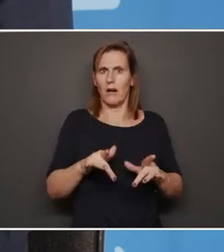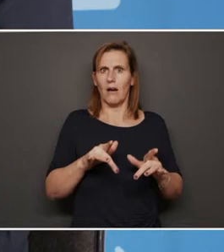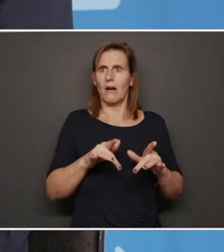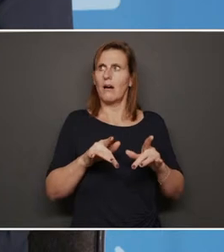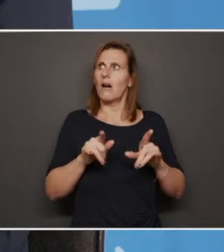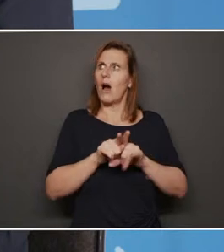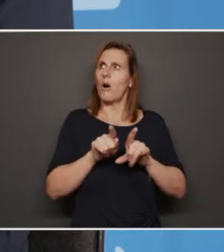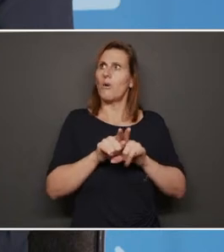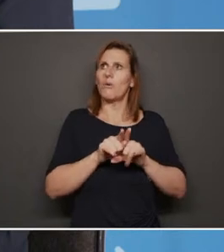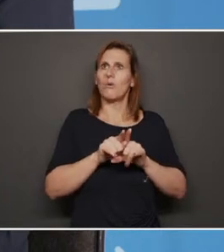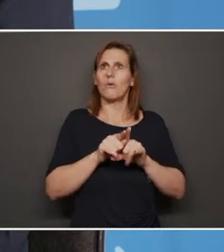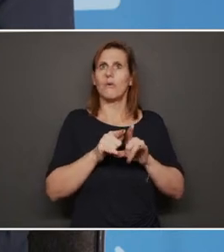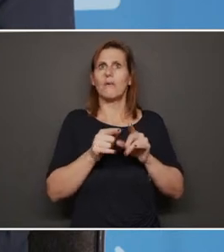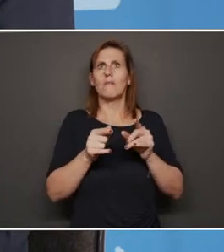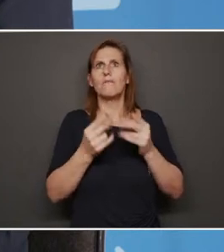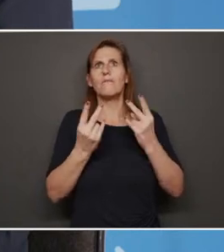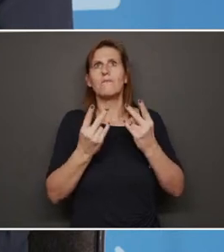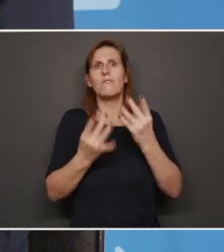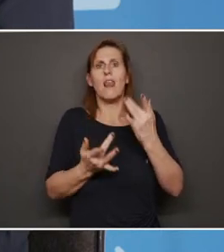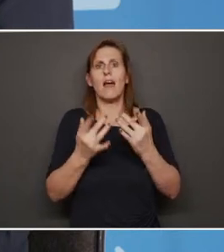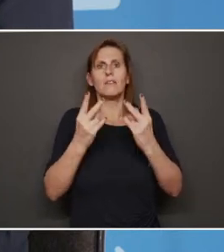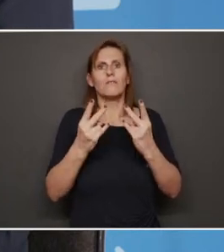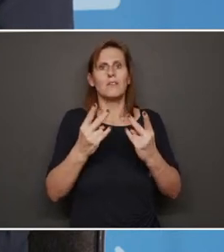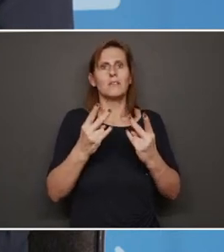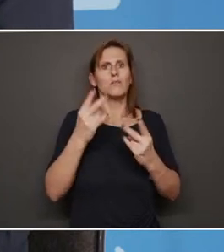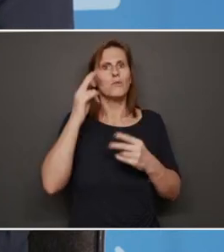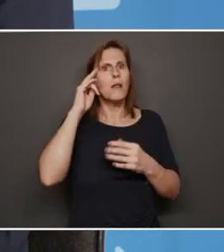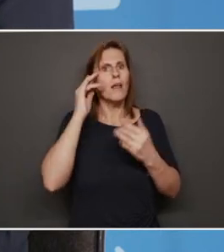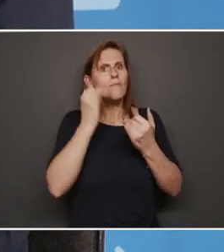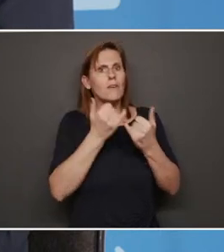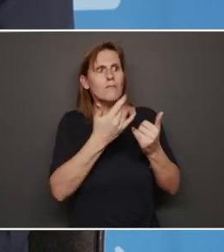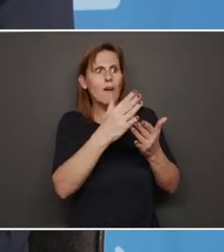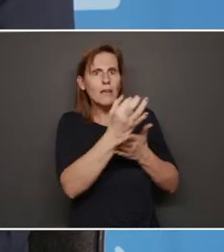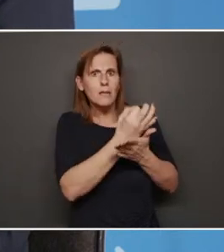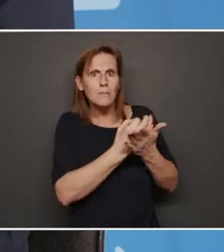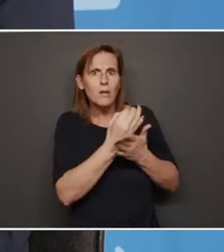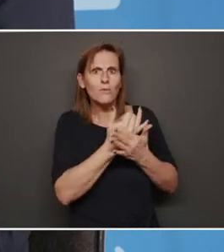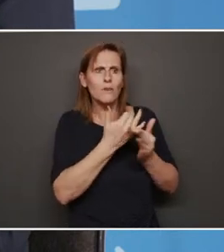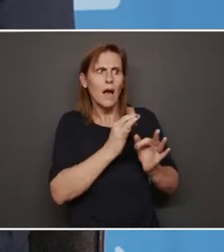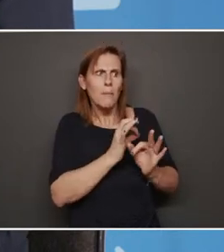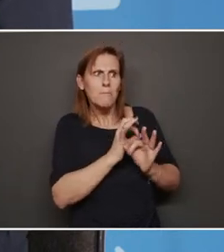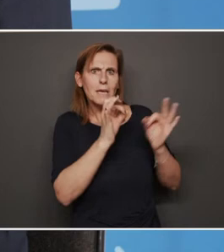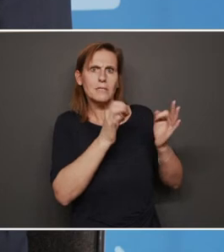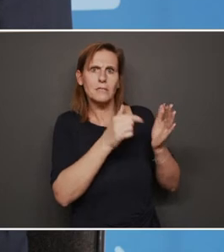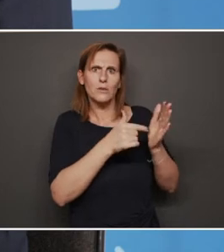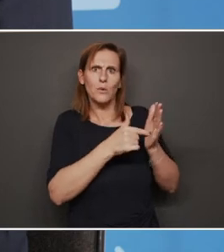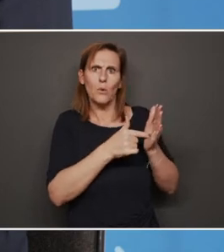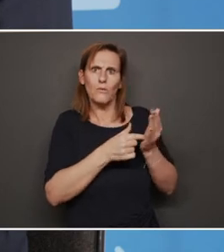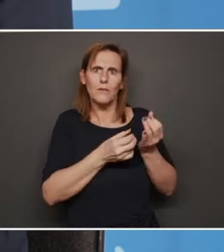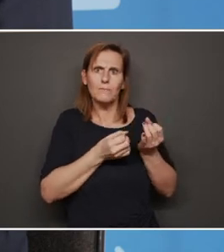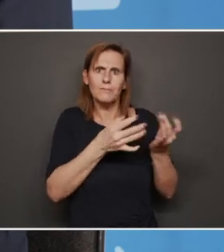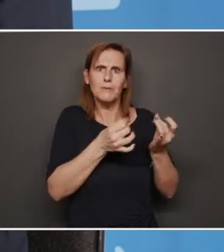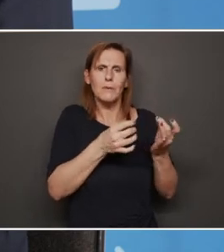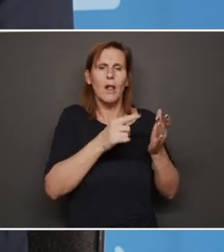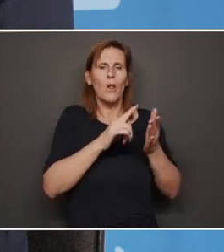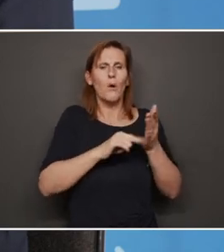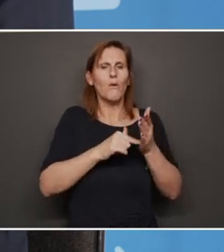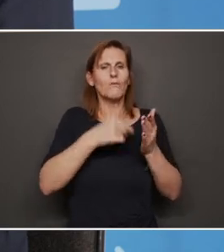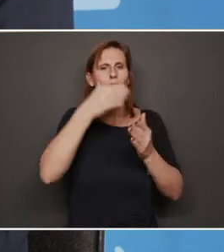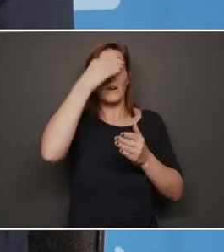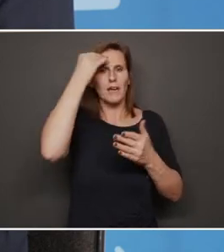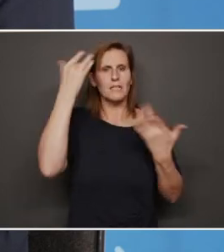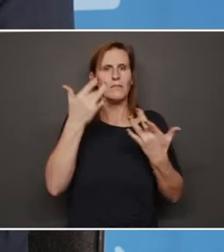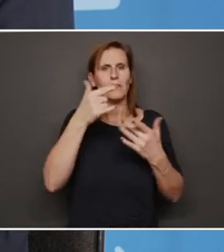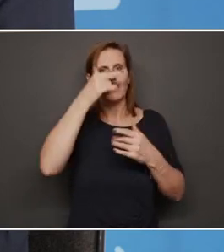darüber nachdenkt, wie kann ich denn weiterbilden, wie kann ich denn noch besser qualifizieren. Weil oft vergisst man, dass Menschen